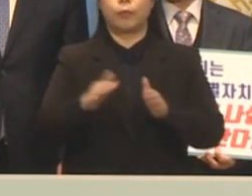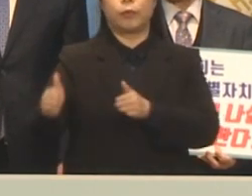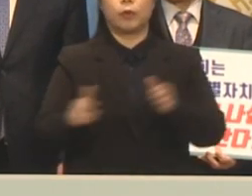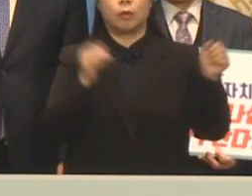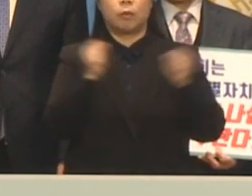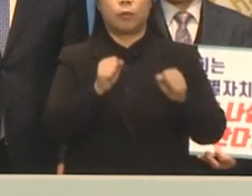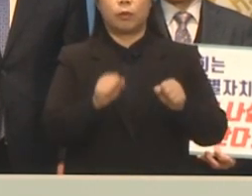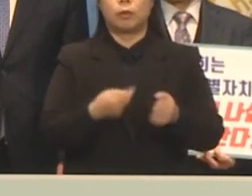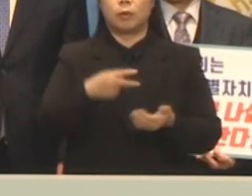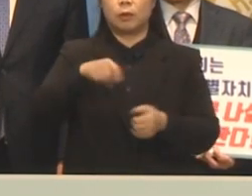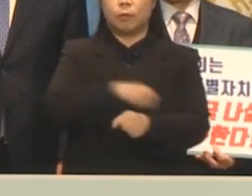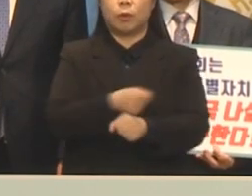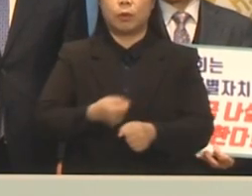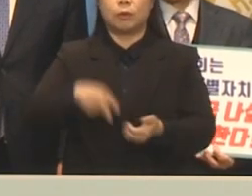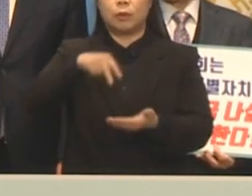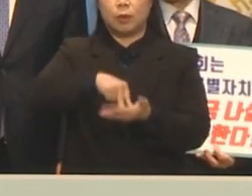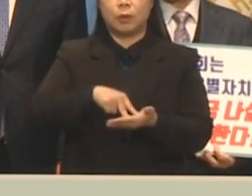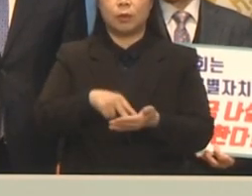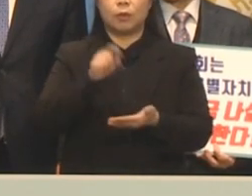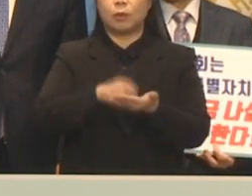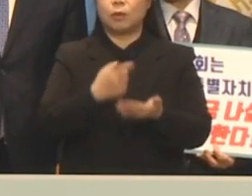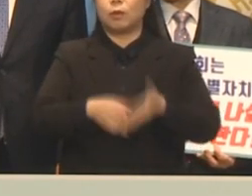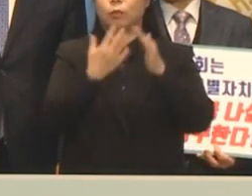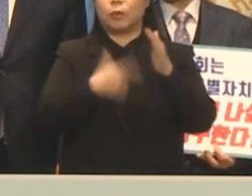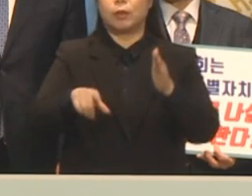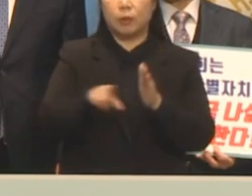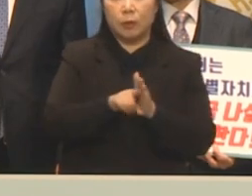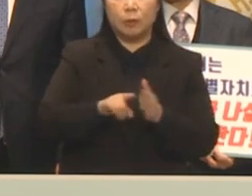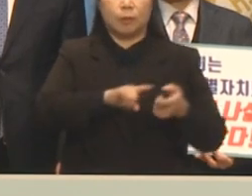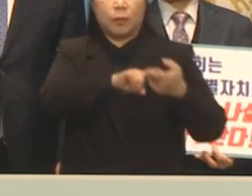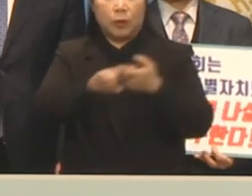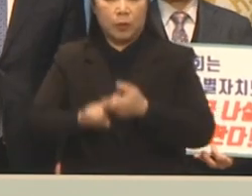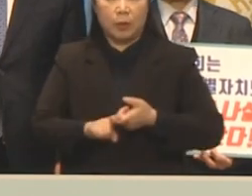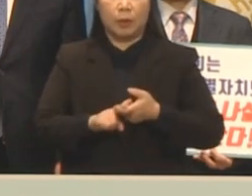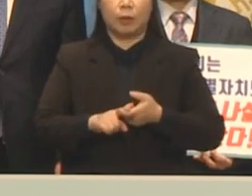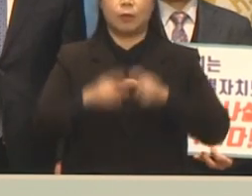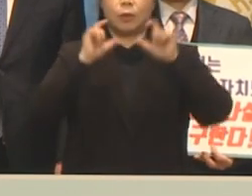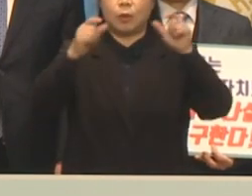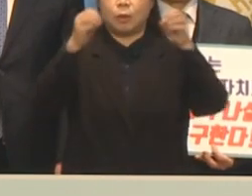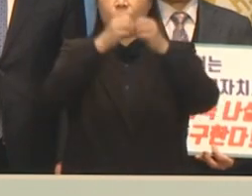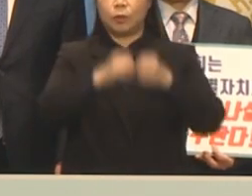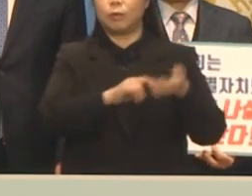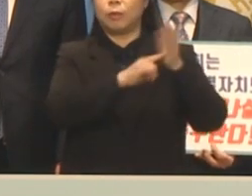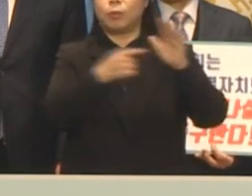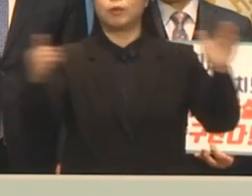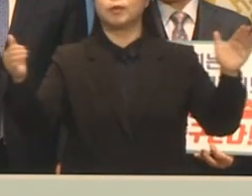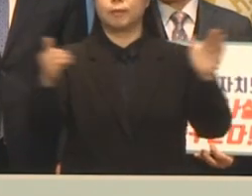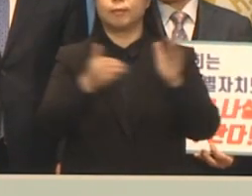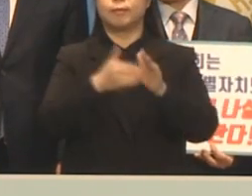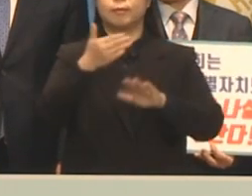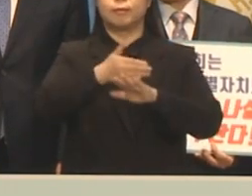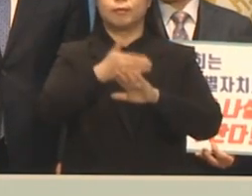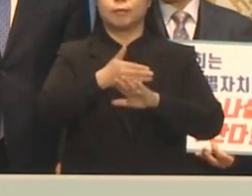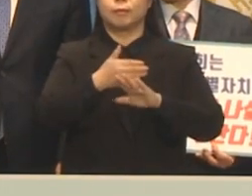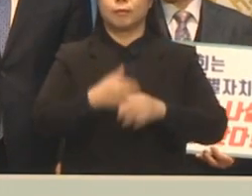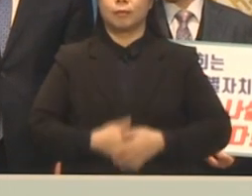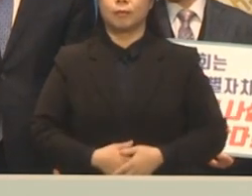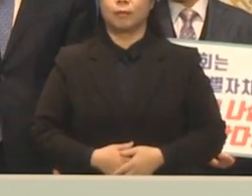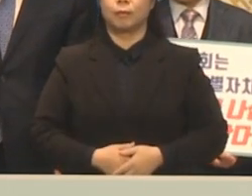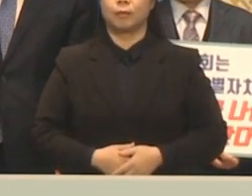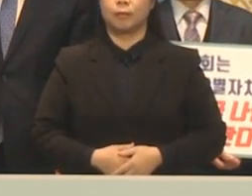경기 북부 특별자치도 설치 촉구를 위한 시민사회 지식인연대 선언문 발표를 마치도록 하겠습니다. 감사합니다.